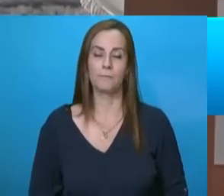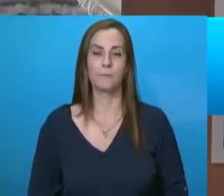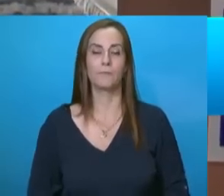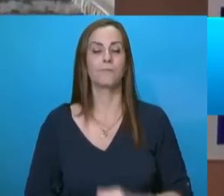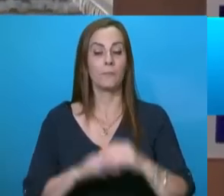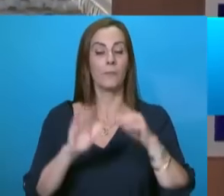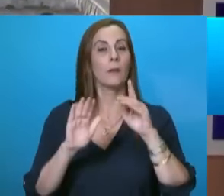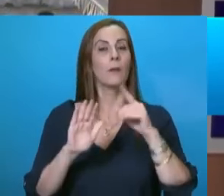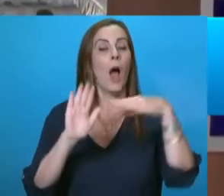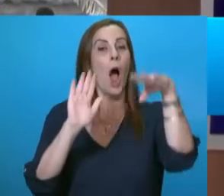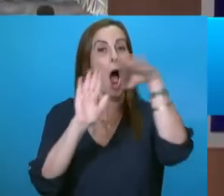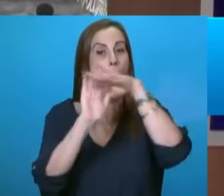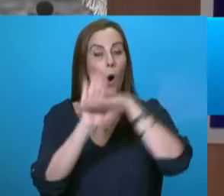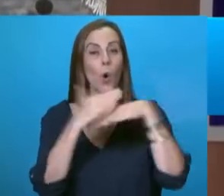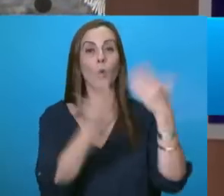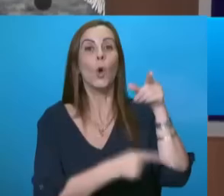נותן בידיך, אדוני,